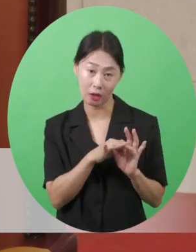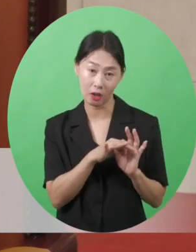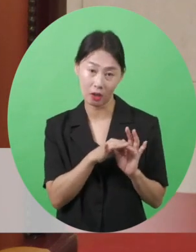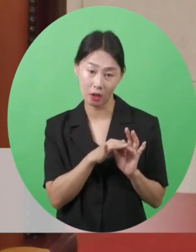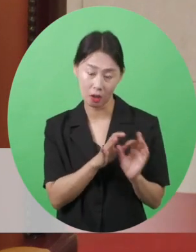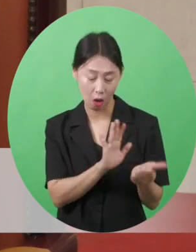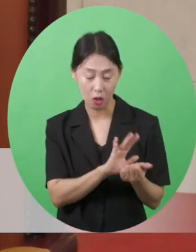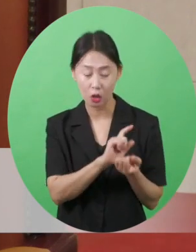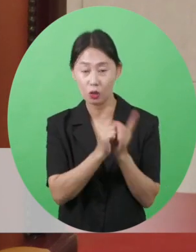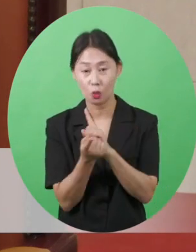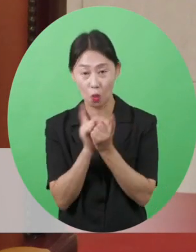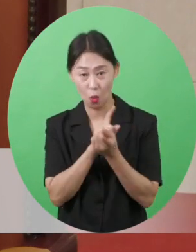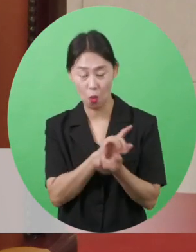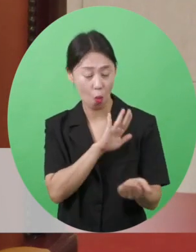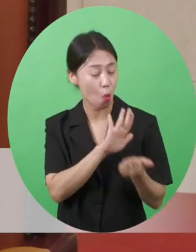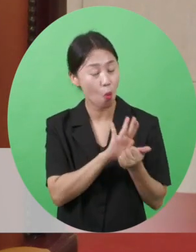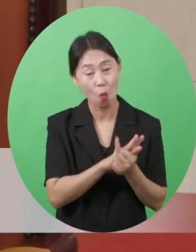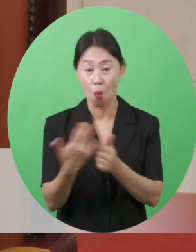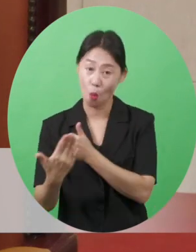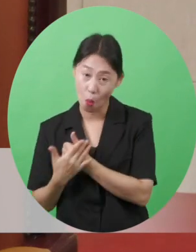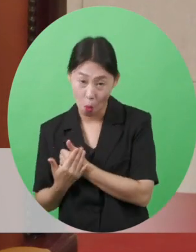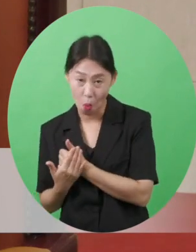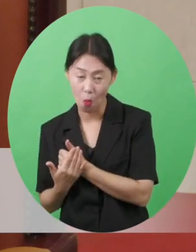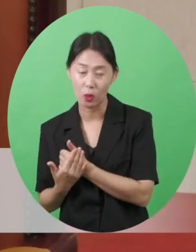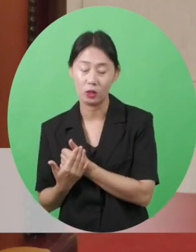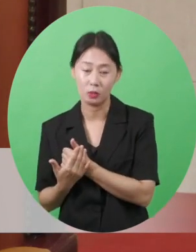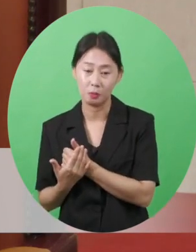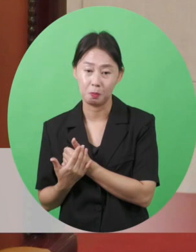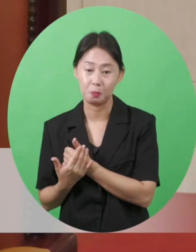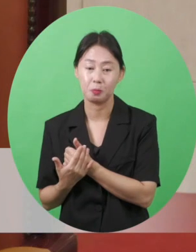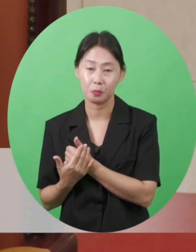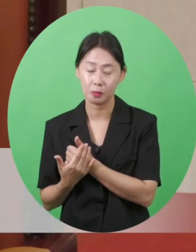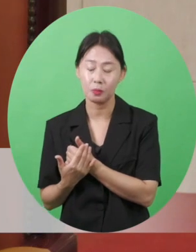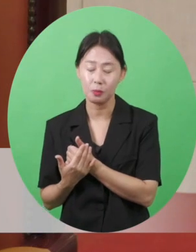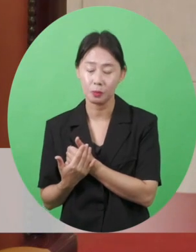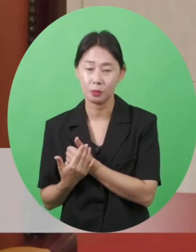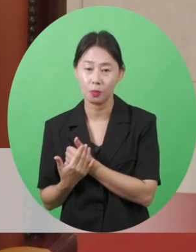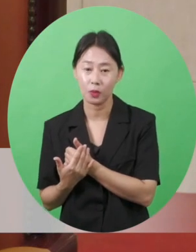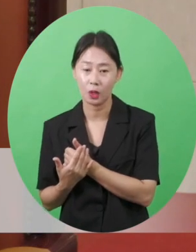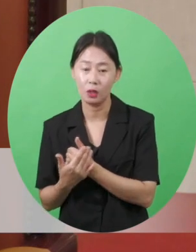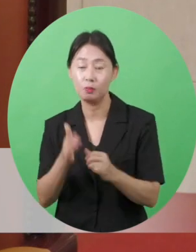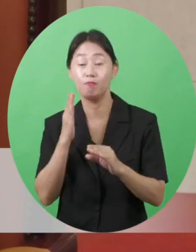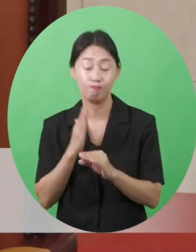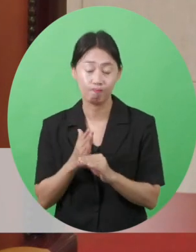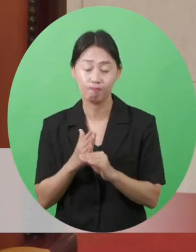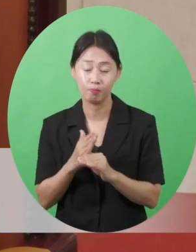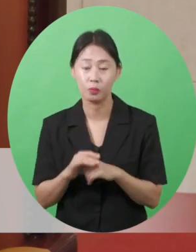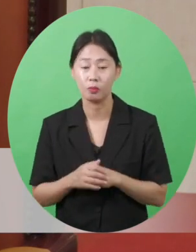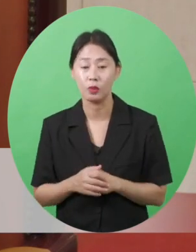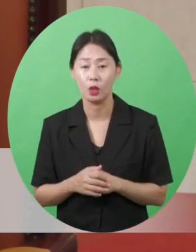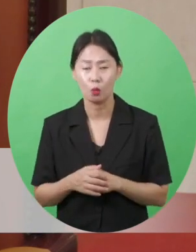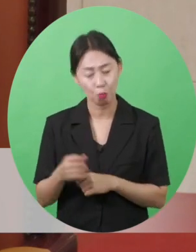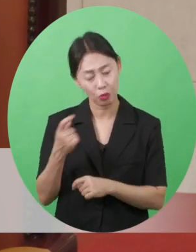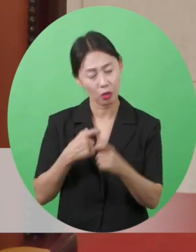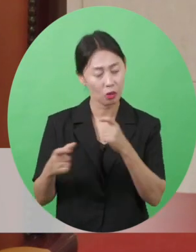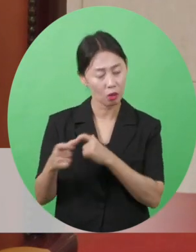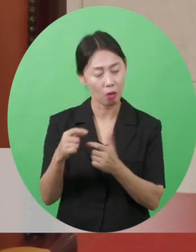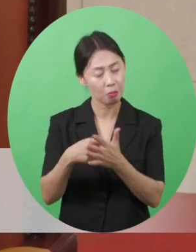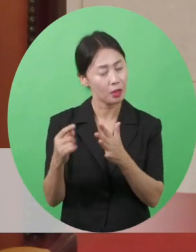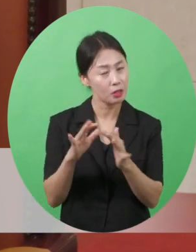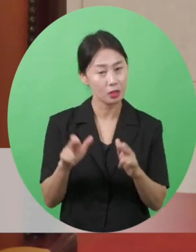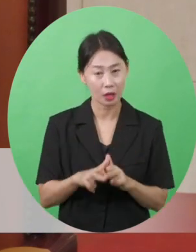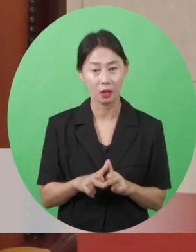방향으로 가고 있어서 서로 협력하고 서비스 하는 데 있어서 서로 지원하고 이렇게 잘 진행되고 있다. 그래서 좀 더